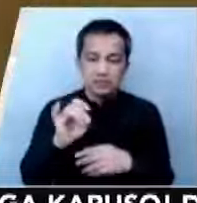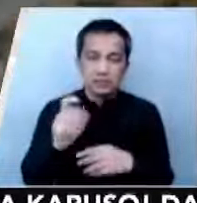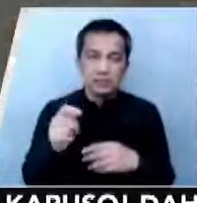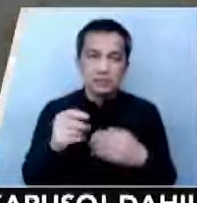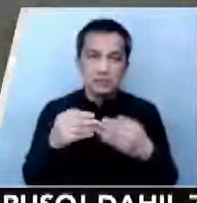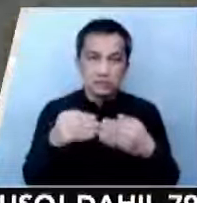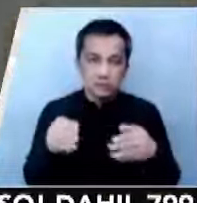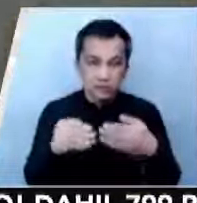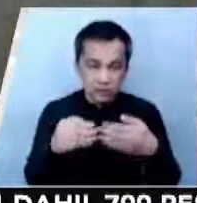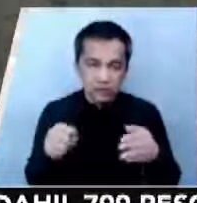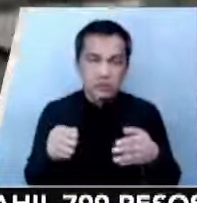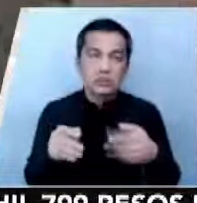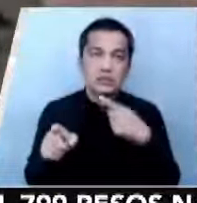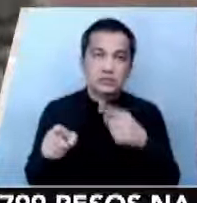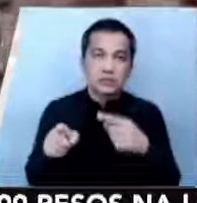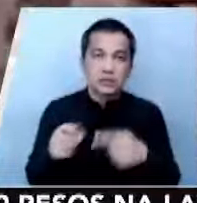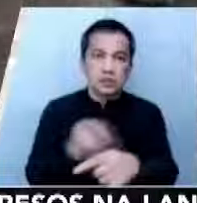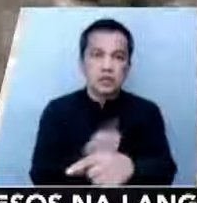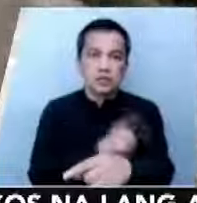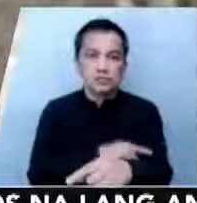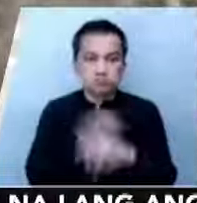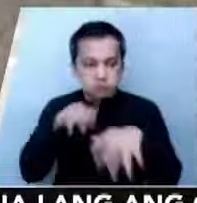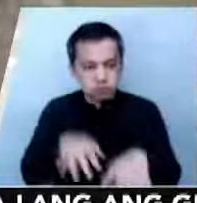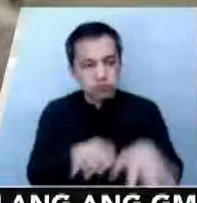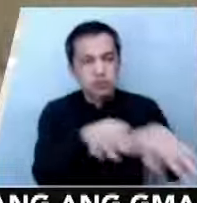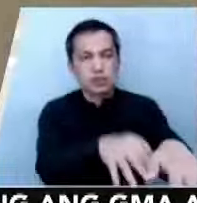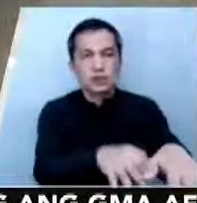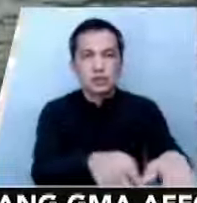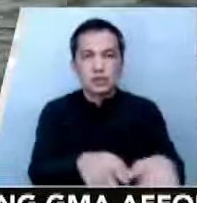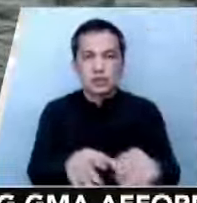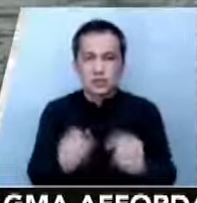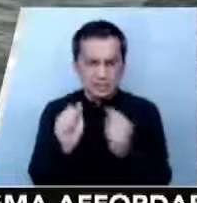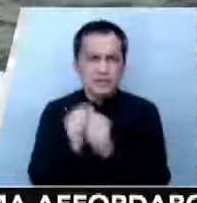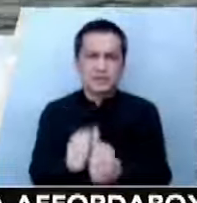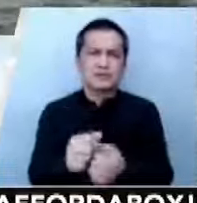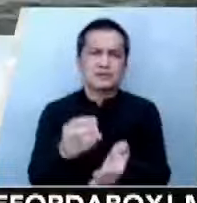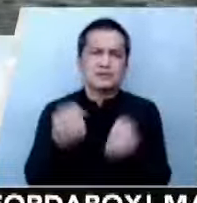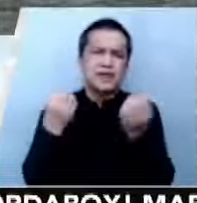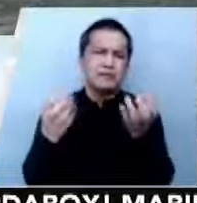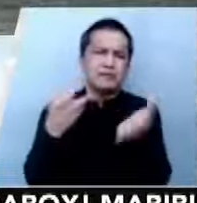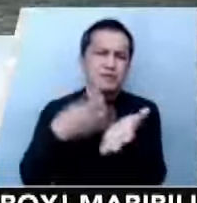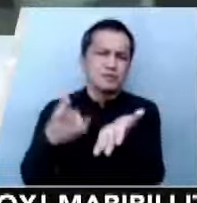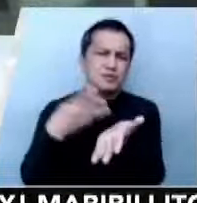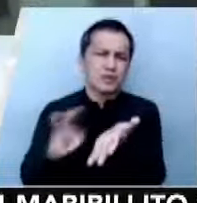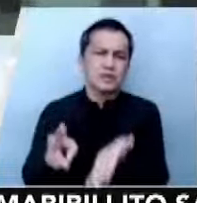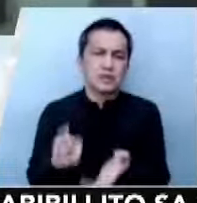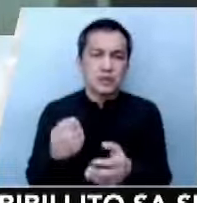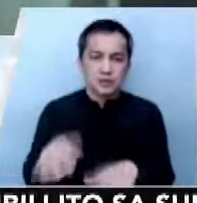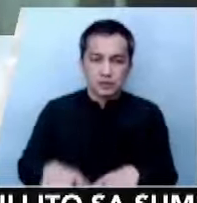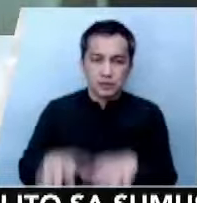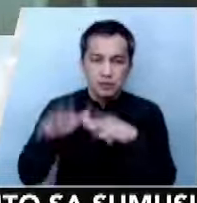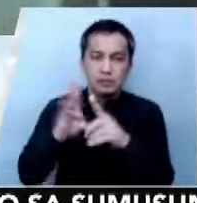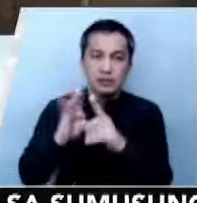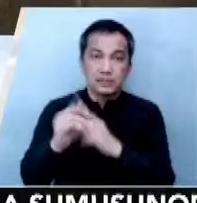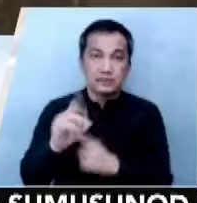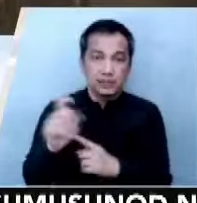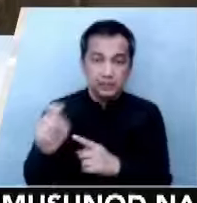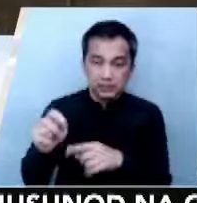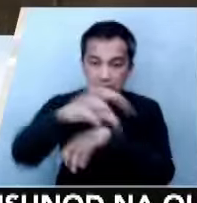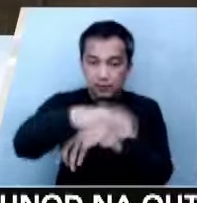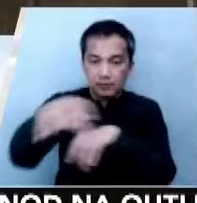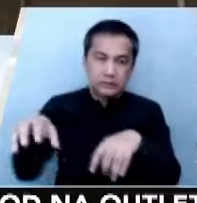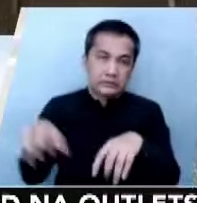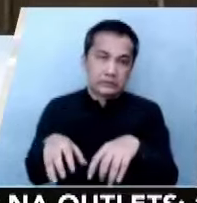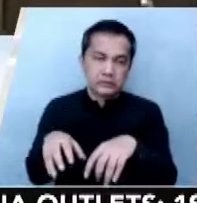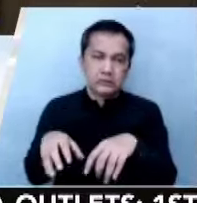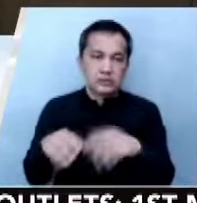Sa lakas ng agos, natangay pati samot-saring basura. Agad bumaha sa Barangay Dampalit at mga kalapit na lugar. Sa bahay ni